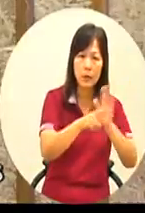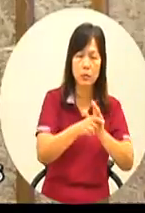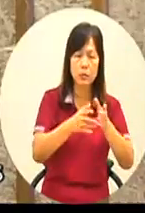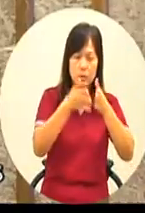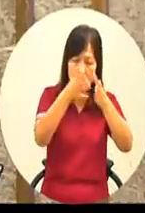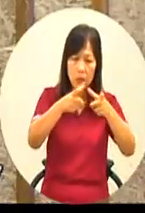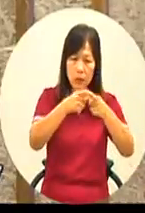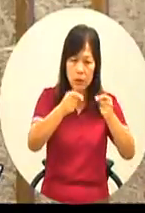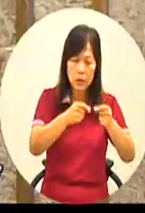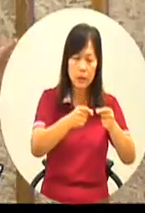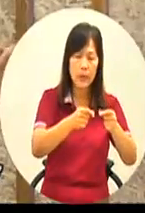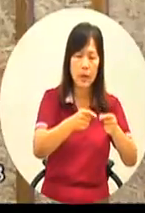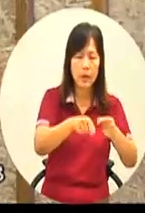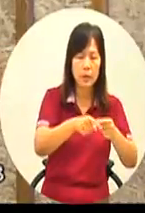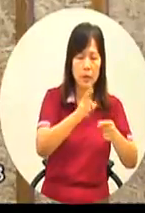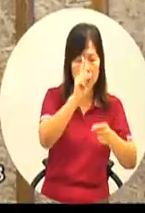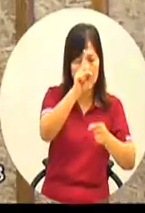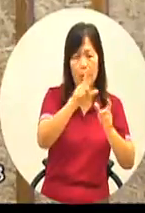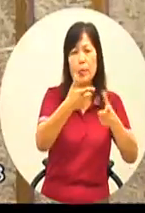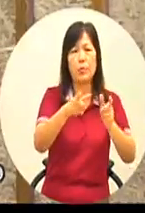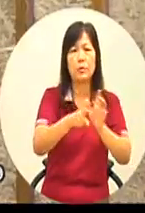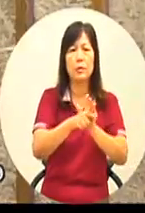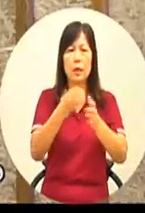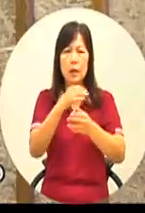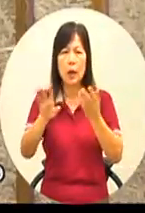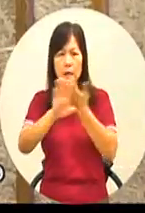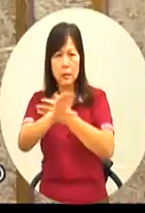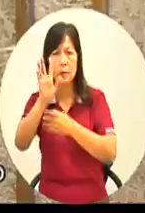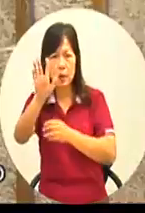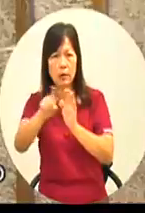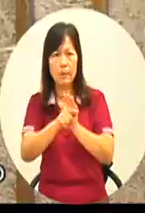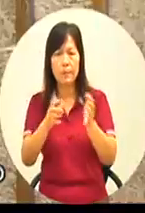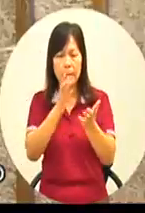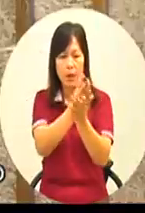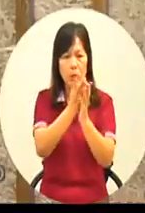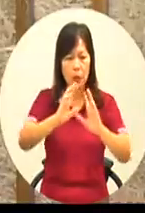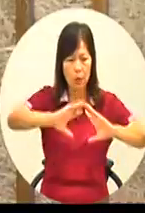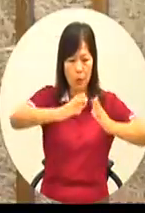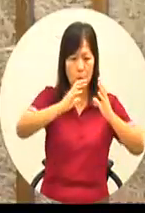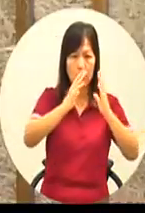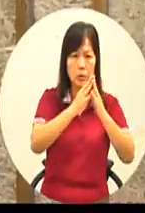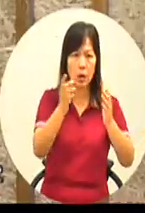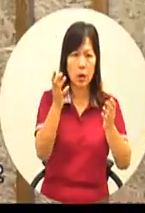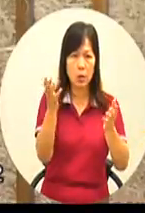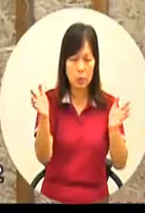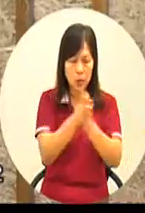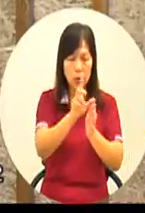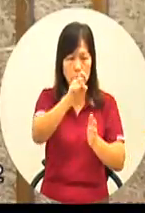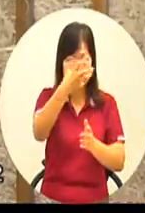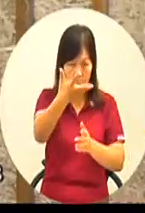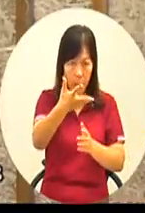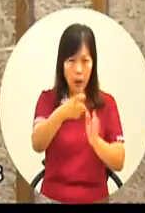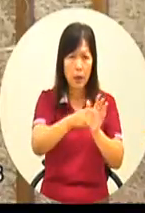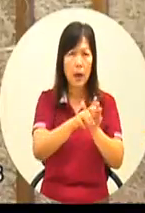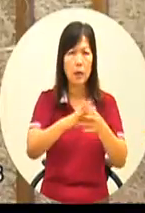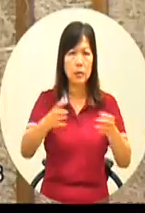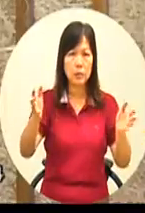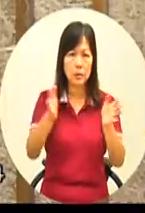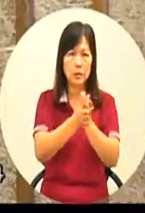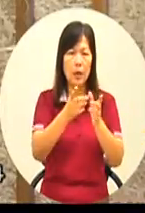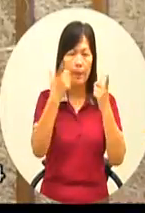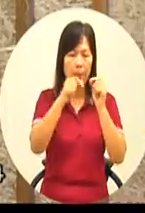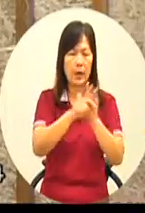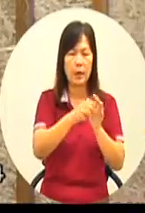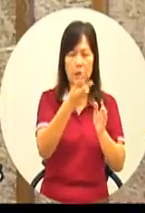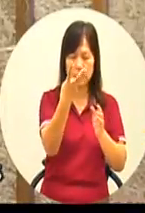本或东北亚。事实上，我们在东南亚，如果因为新南向实际上有18国，如果把纽澳也算进去的话，我们新南向事实上是有3个姐